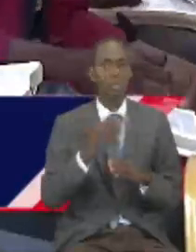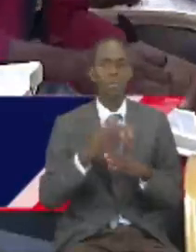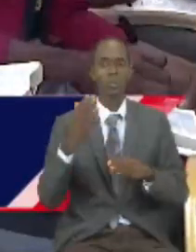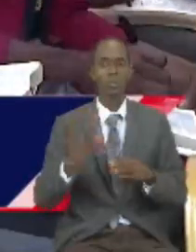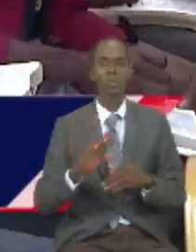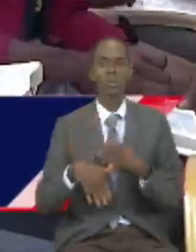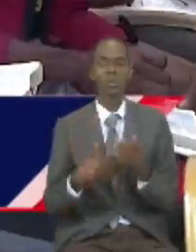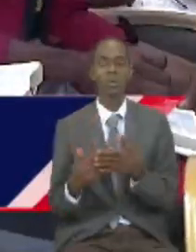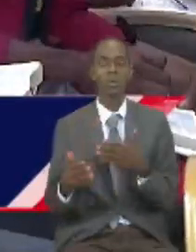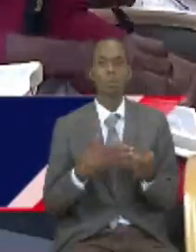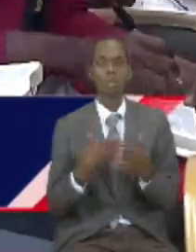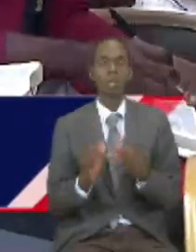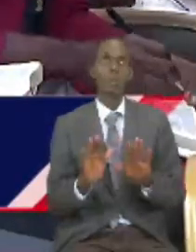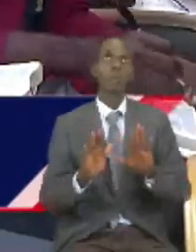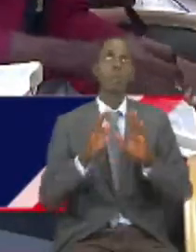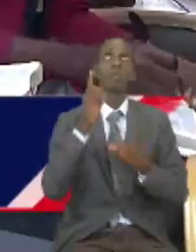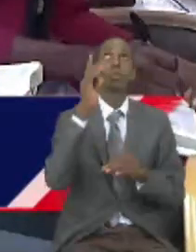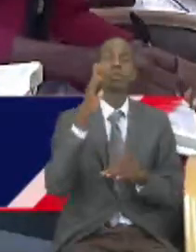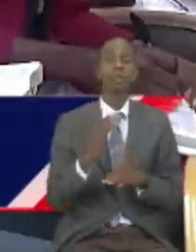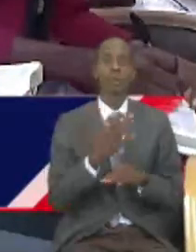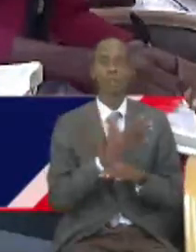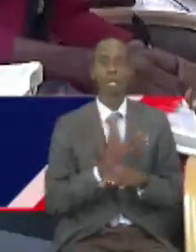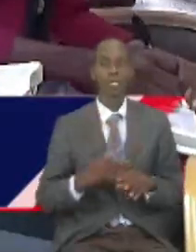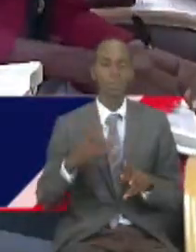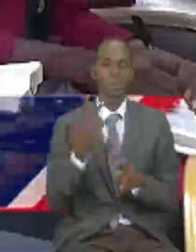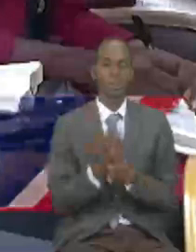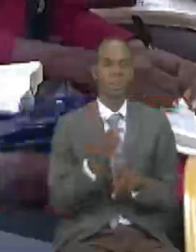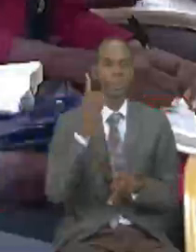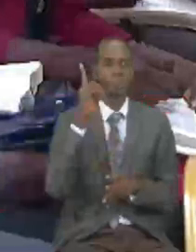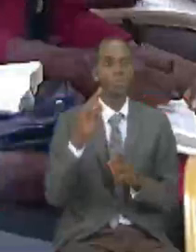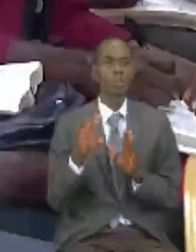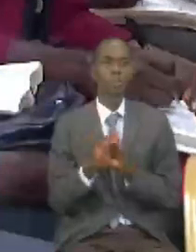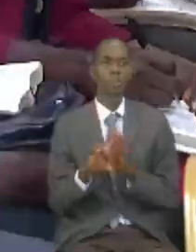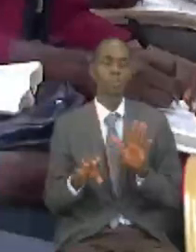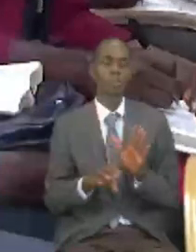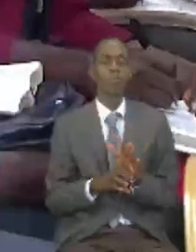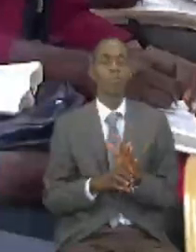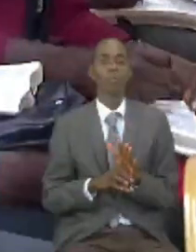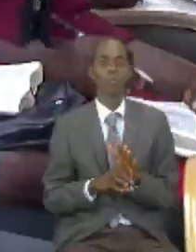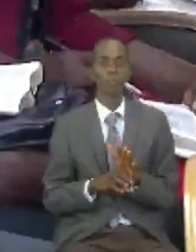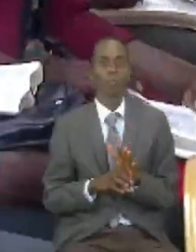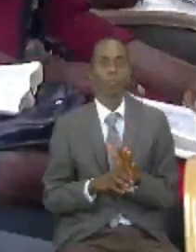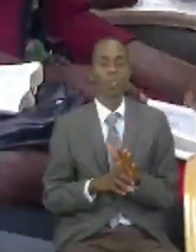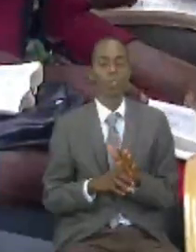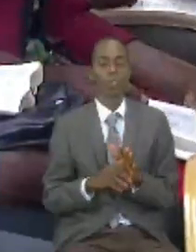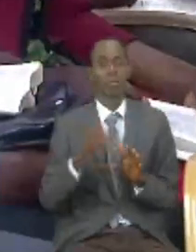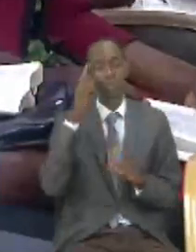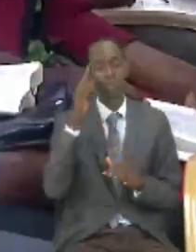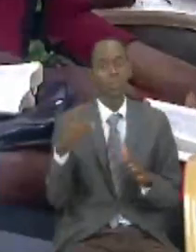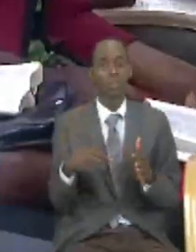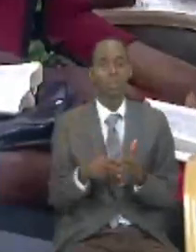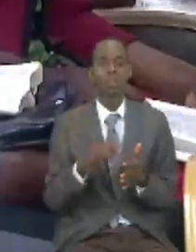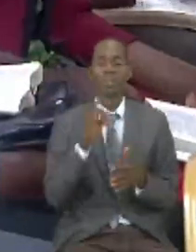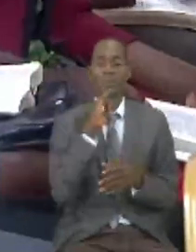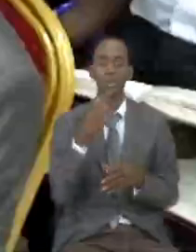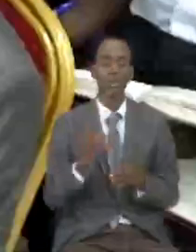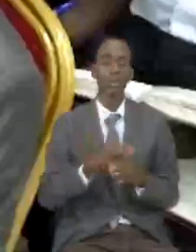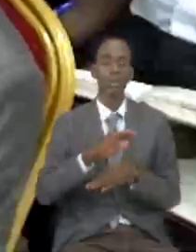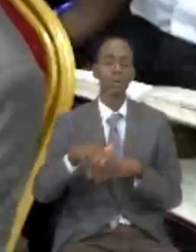Écoutons la fin du discours. Crains Dieu et fais quoi? Et observe ses